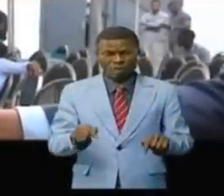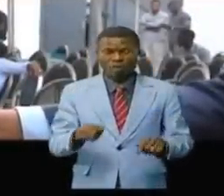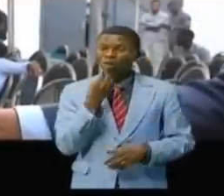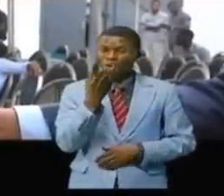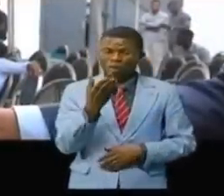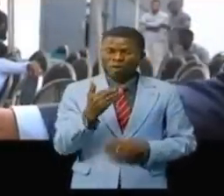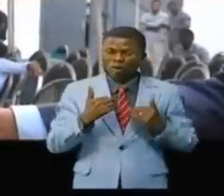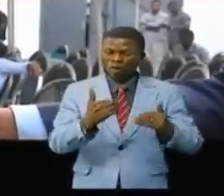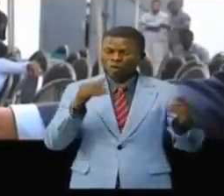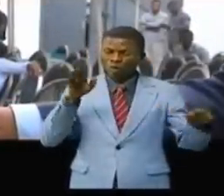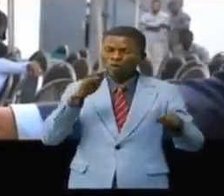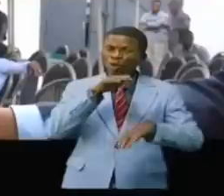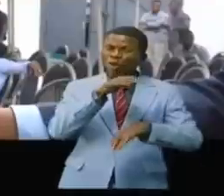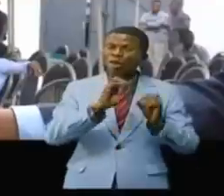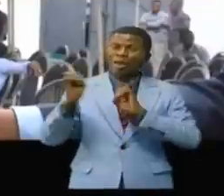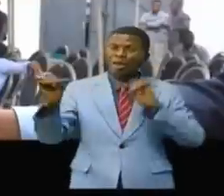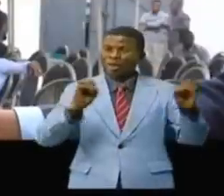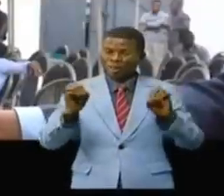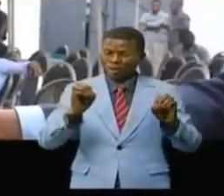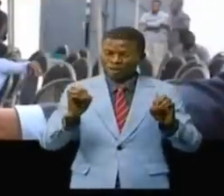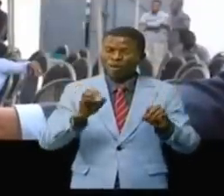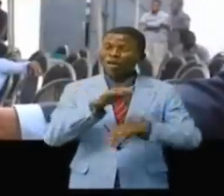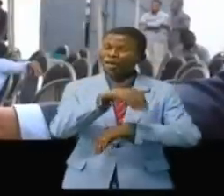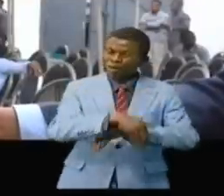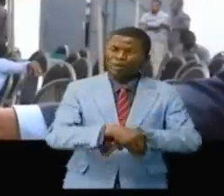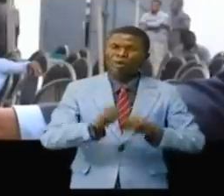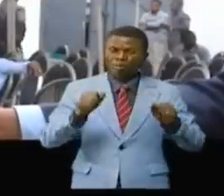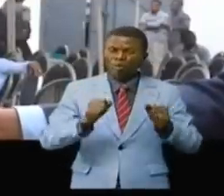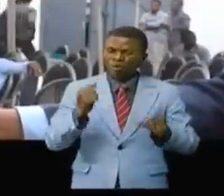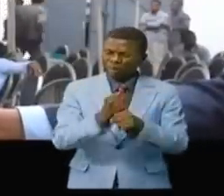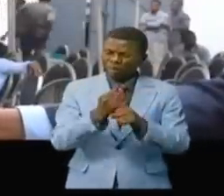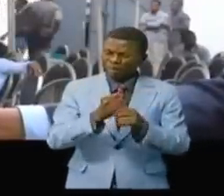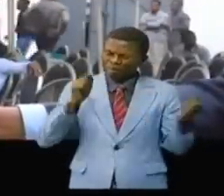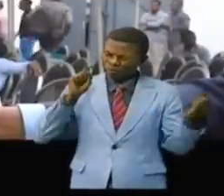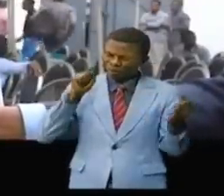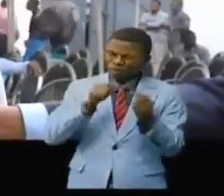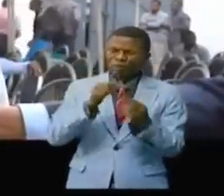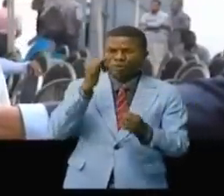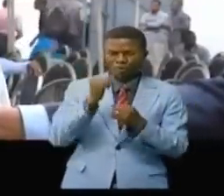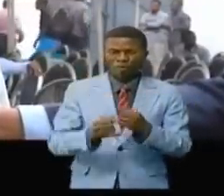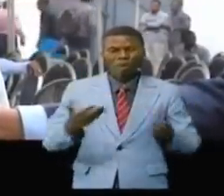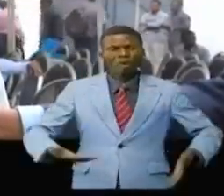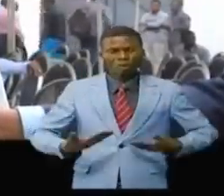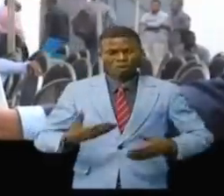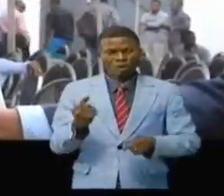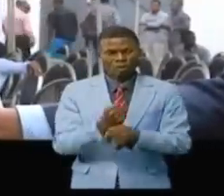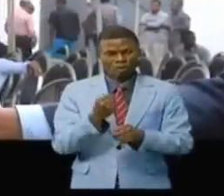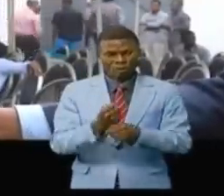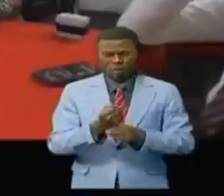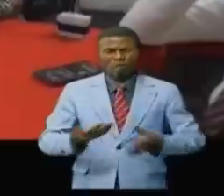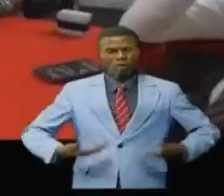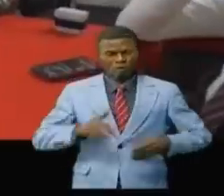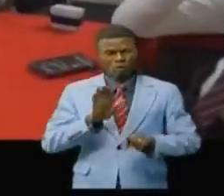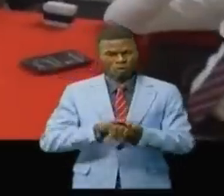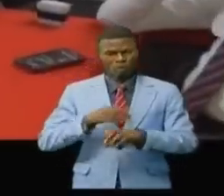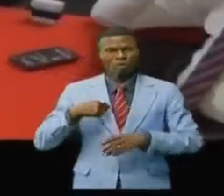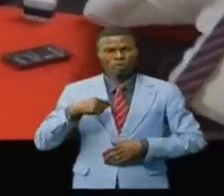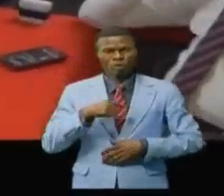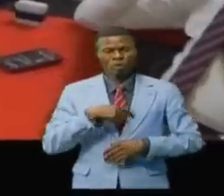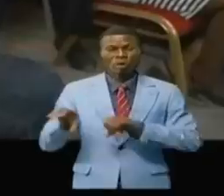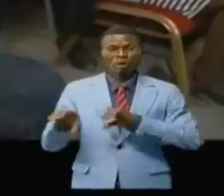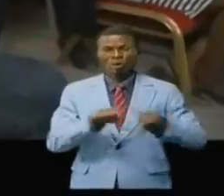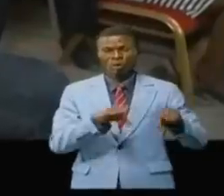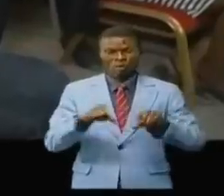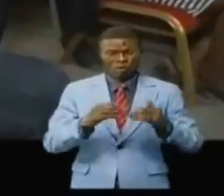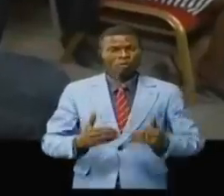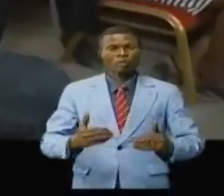s'il faut aller jusqu'à 0h, je ne sais pas moi. Ils tiennent vraiment à faire ça. En tout cas, on est content de la façon dont ils sont en train de procéder. La cérémonie qui